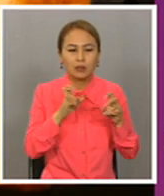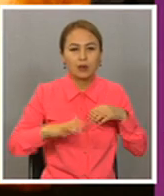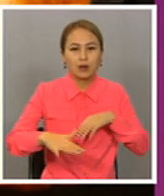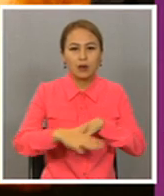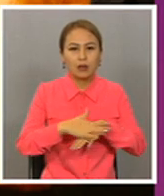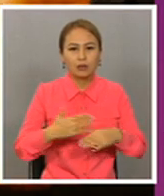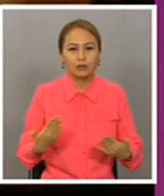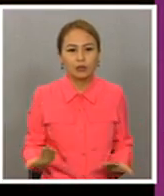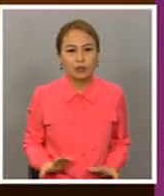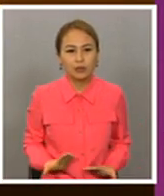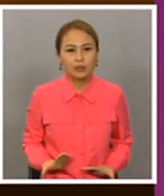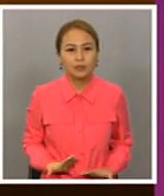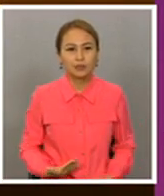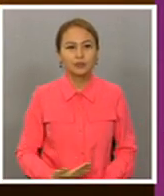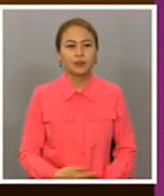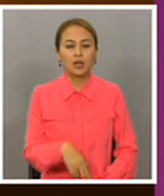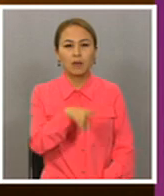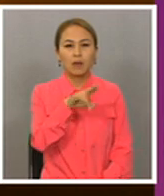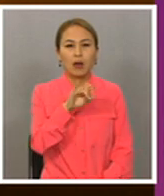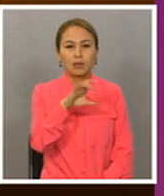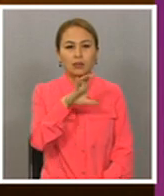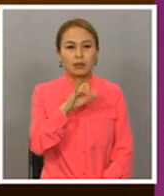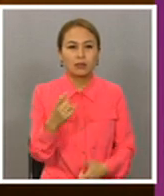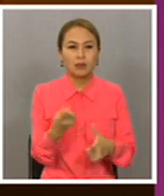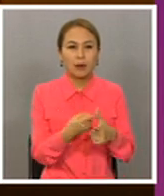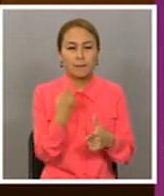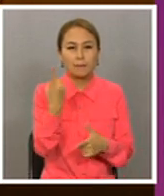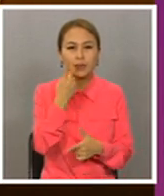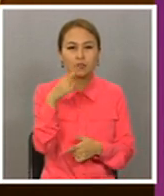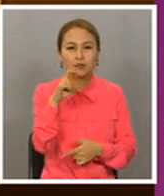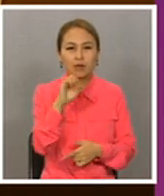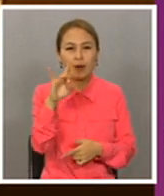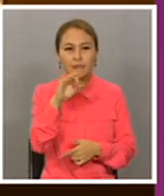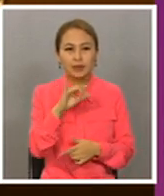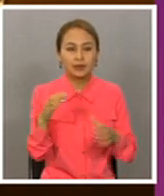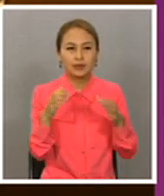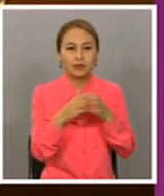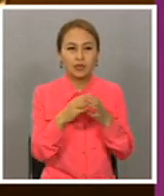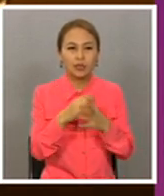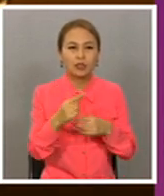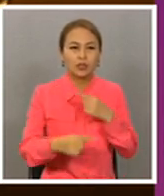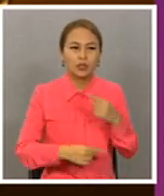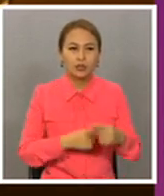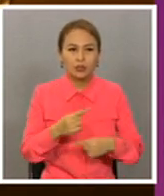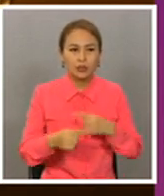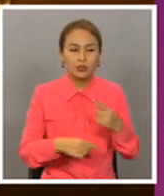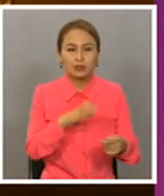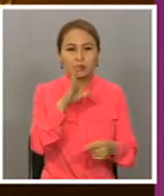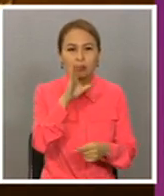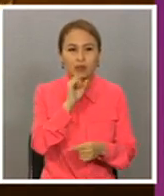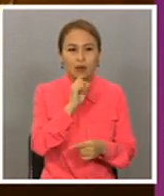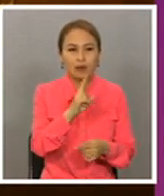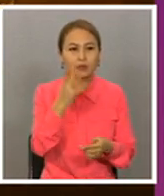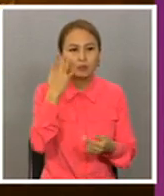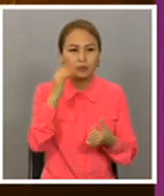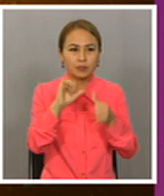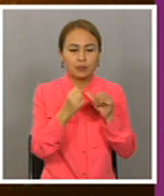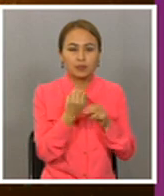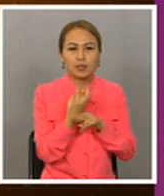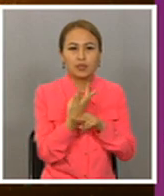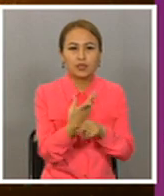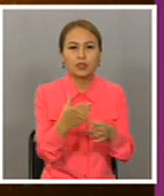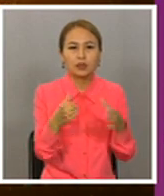тұрады. Парсыны бірінші Дарий патша билеген дәуірдегі шежіреде сақтарды бірнеше тайпаға